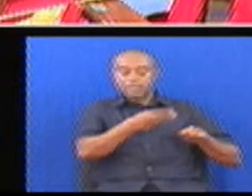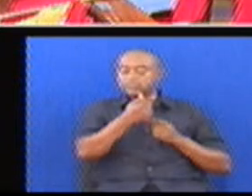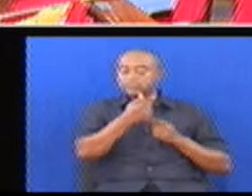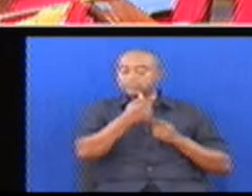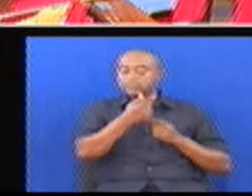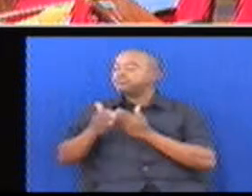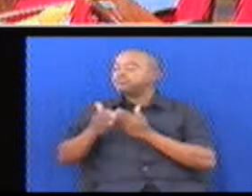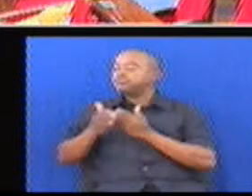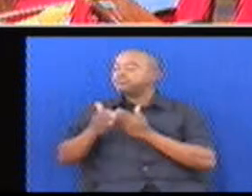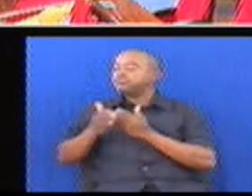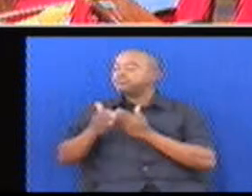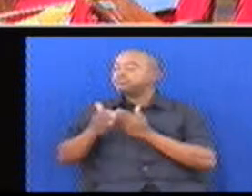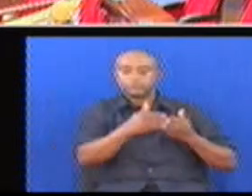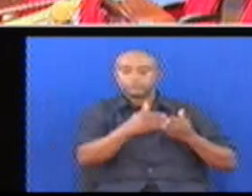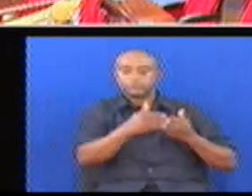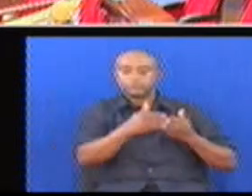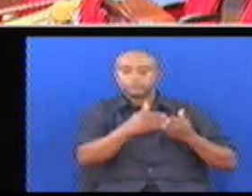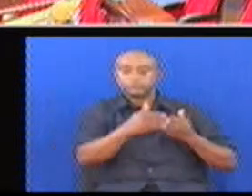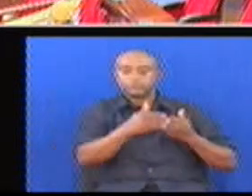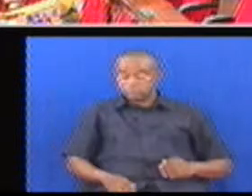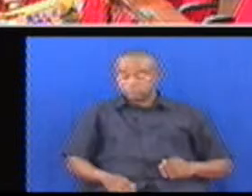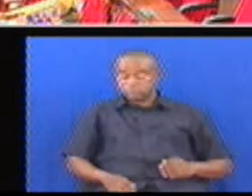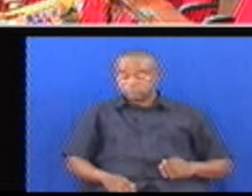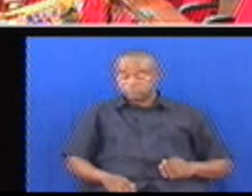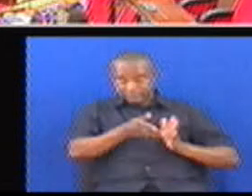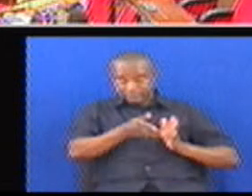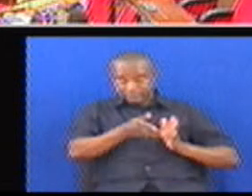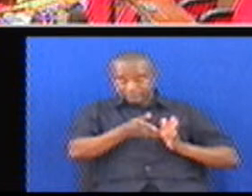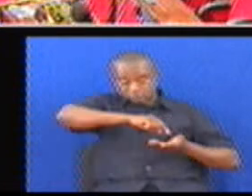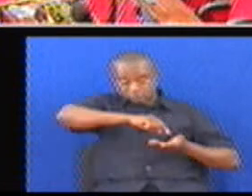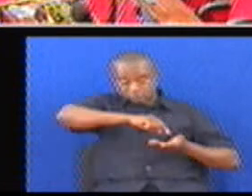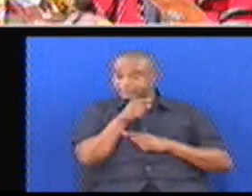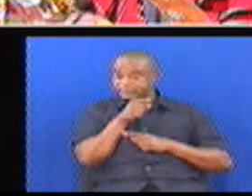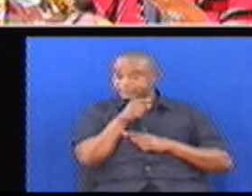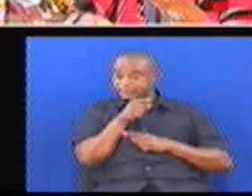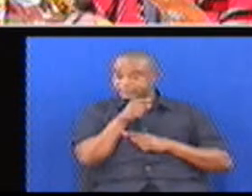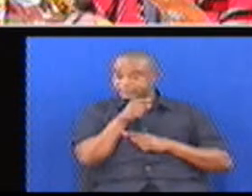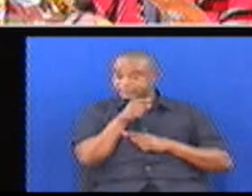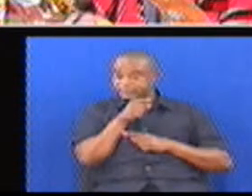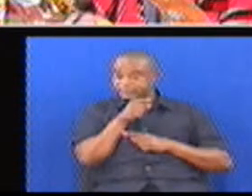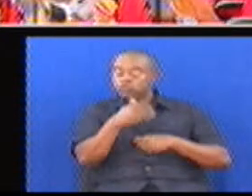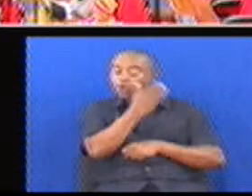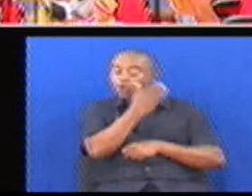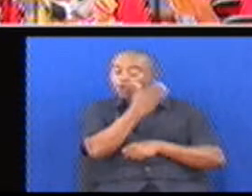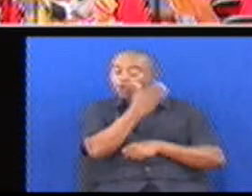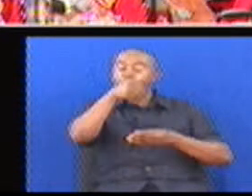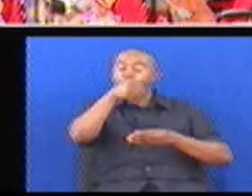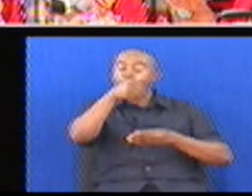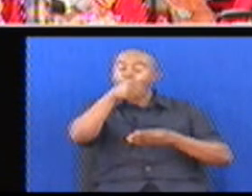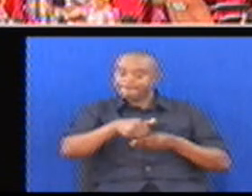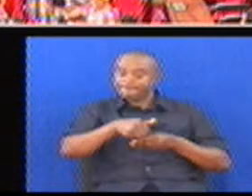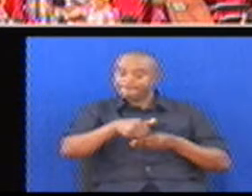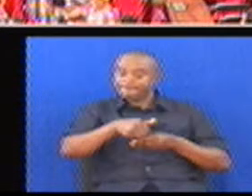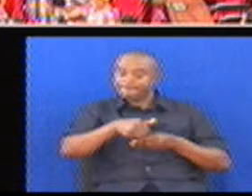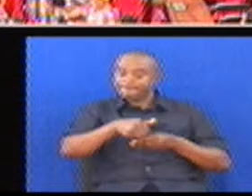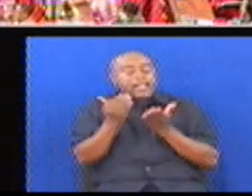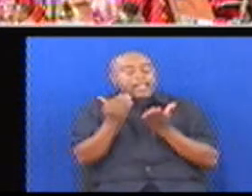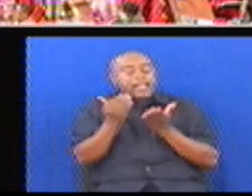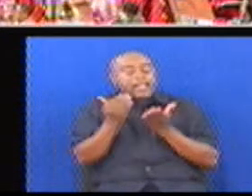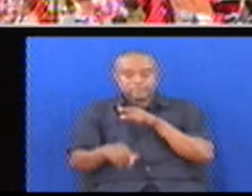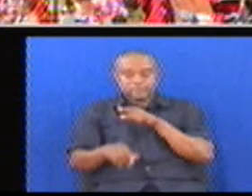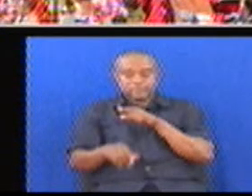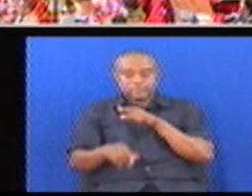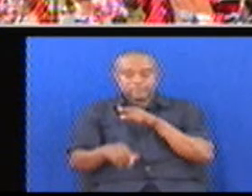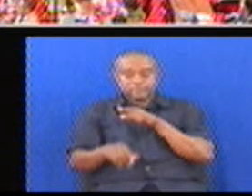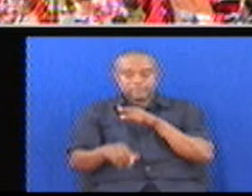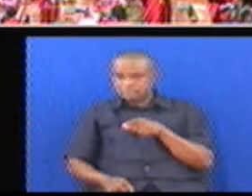hizo. Kuanzishwa kwa one stop service centers ambazo zimewezesha utoaji wa huduma kwa wateja kwa uharaka zaidi, na